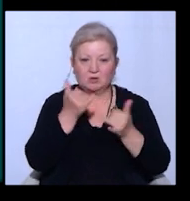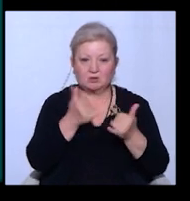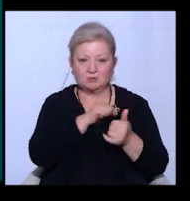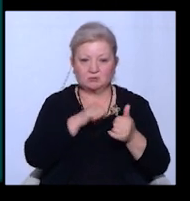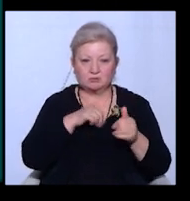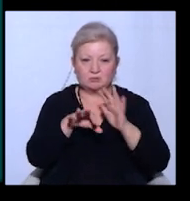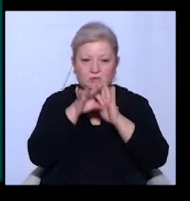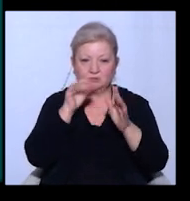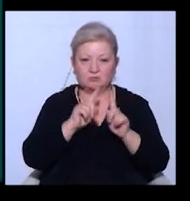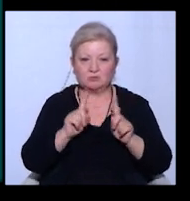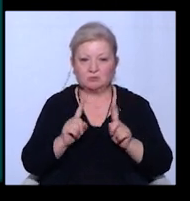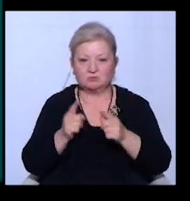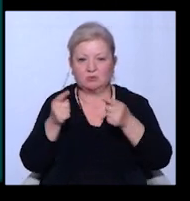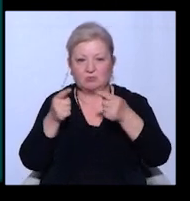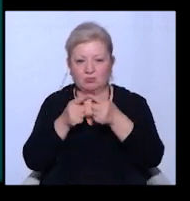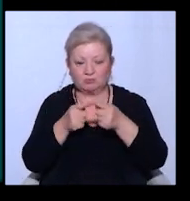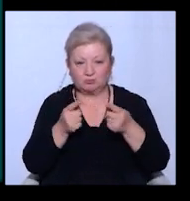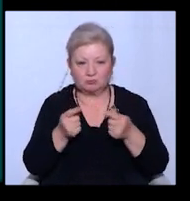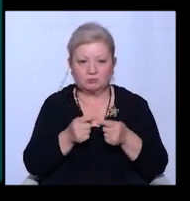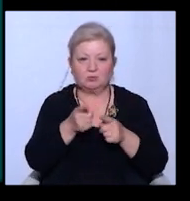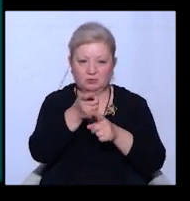და გავისროლოთ.